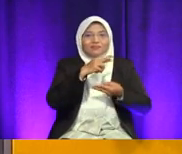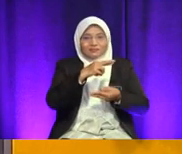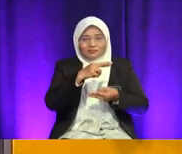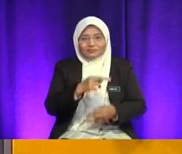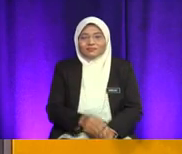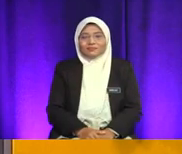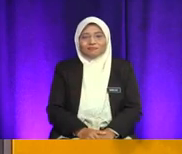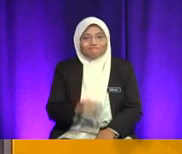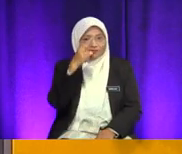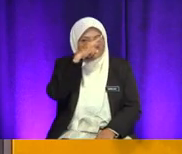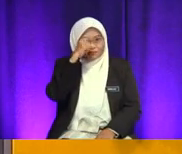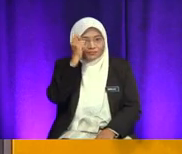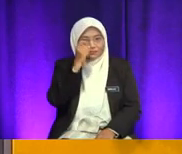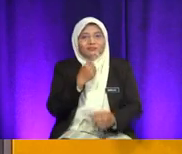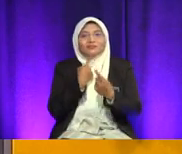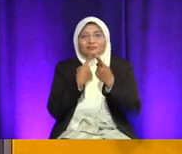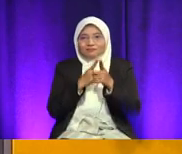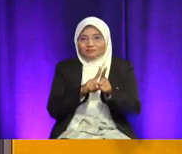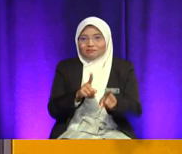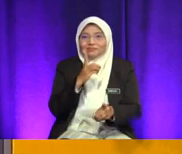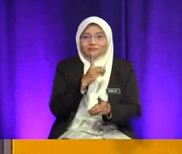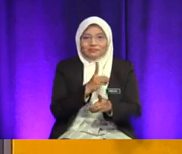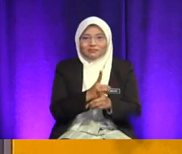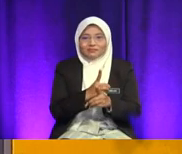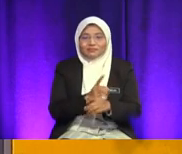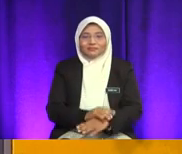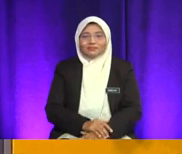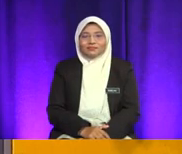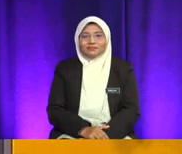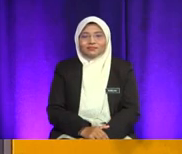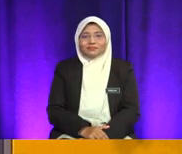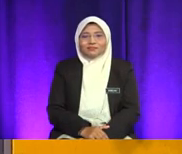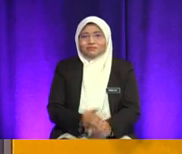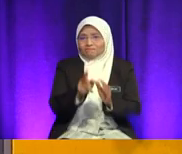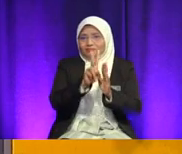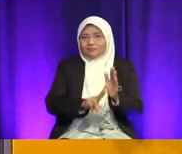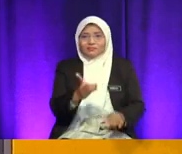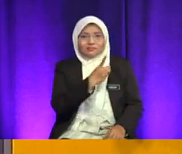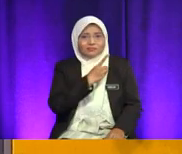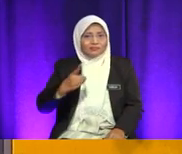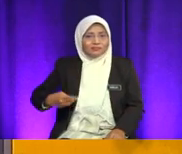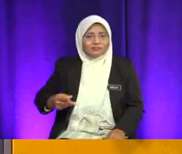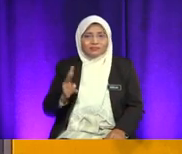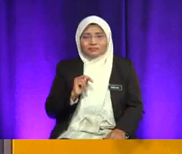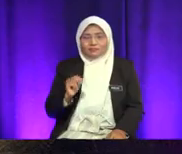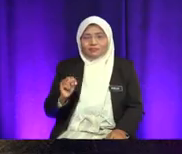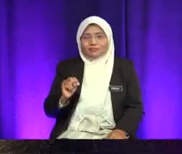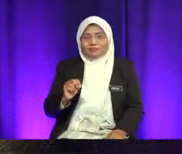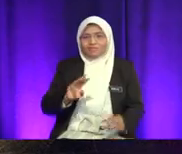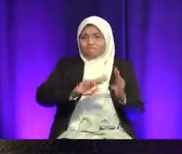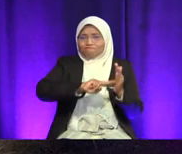konsep kedol kedaulatan jadi kedaulatan nih maksud yang menyeluruh